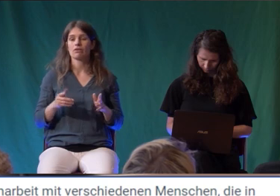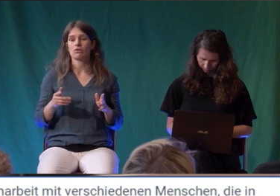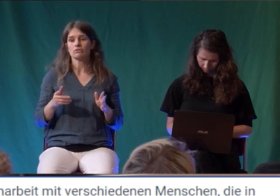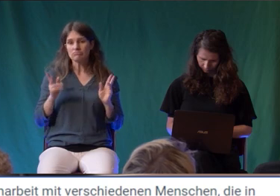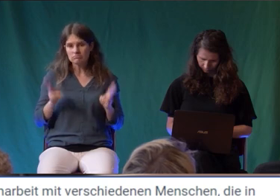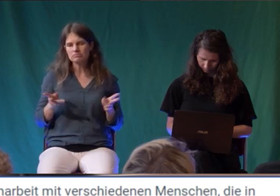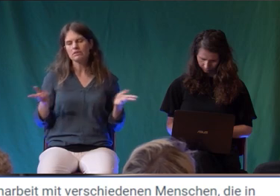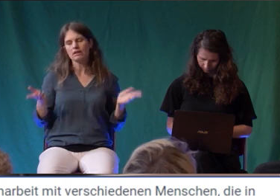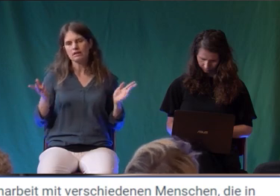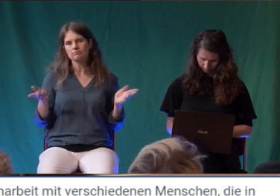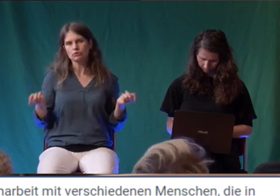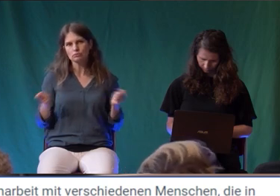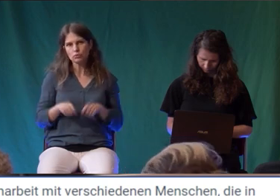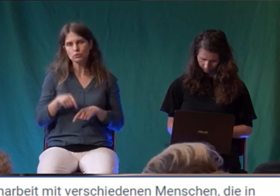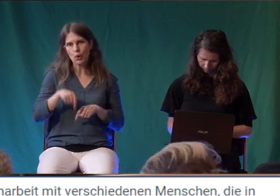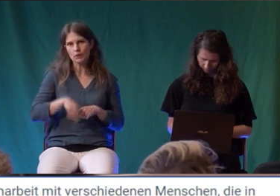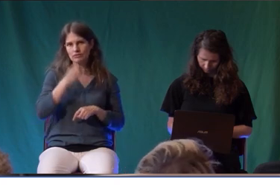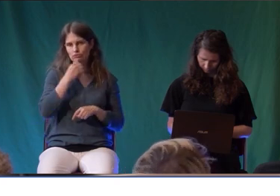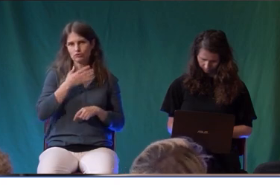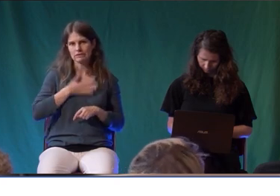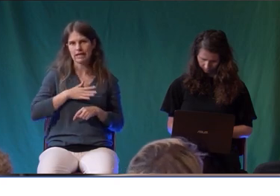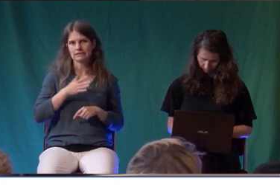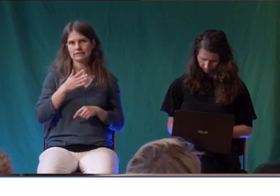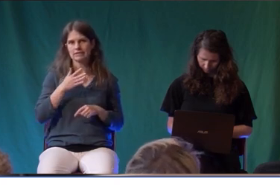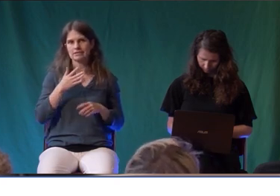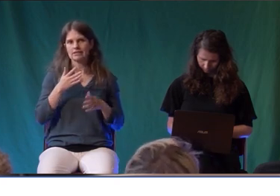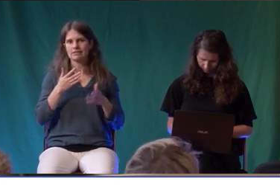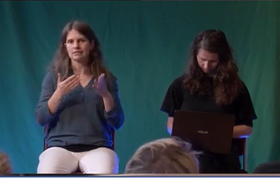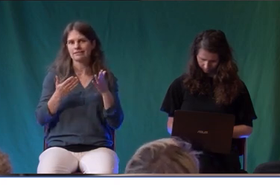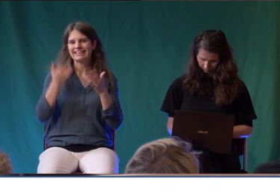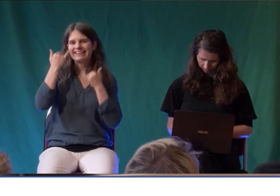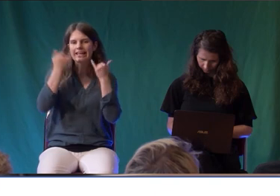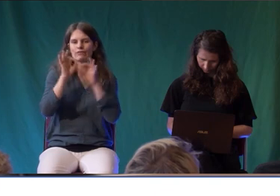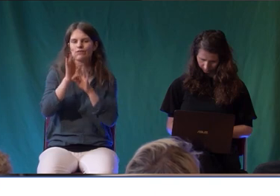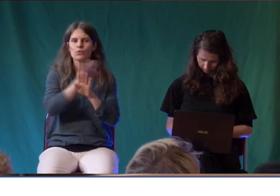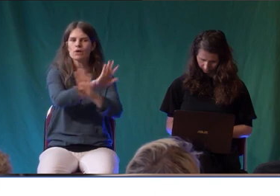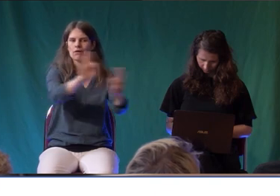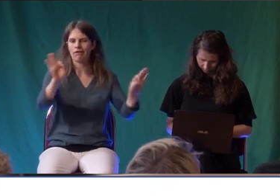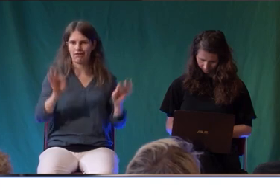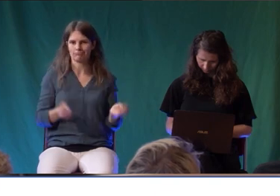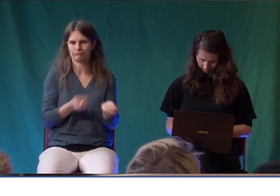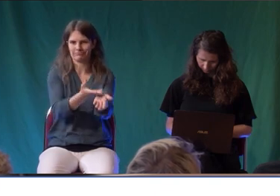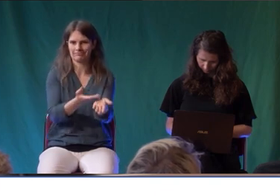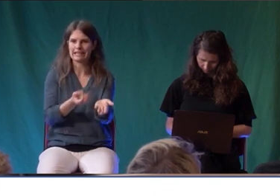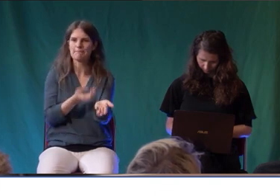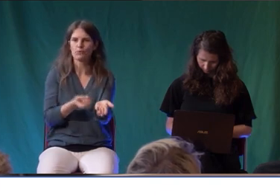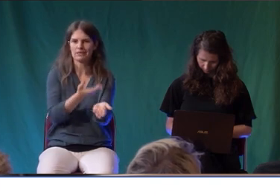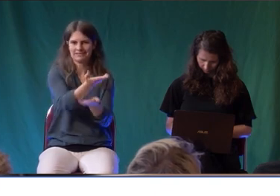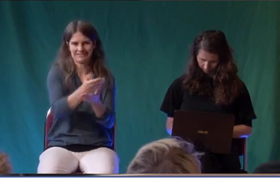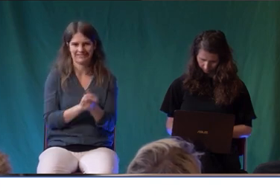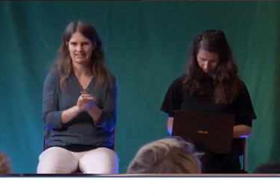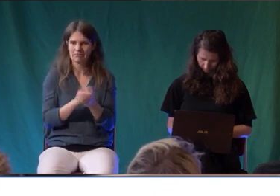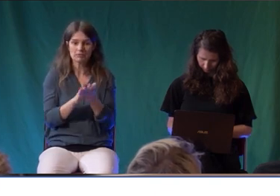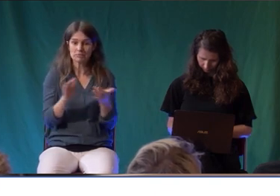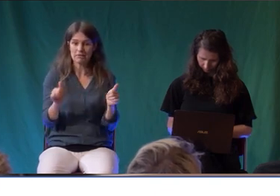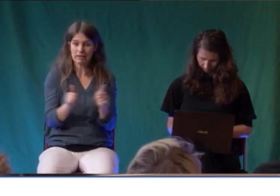dann noch die Impulse für die Praxis da habe ich so aufgeschrieben begleitete Elternschaft kann gelingen wenn also